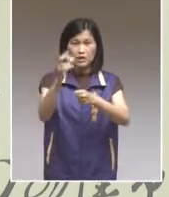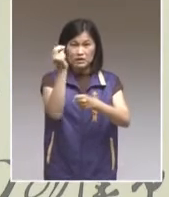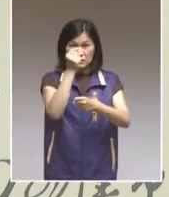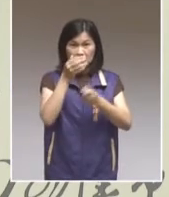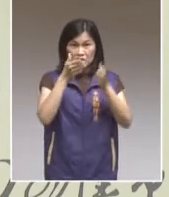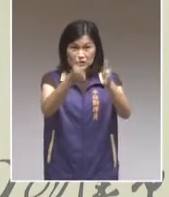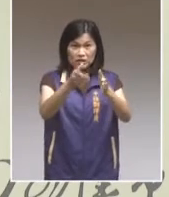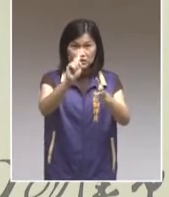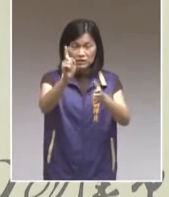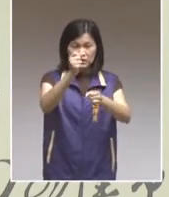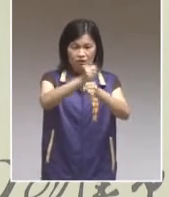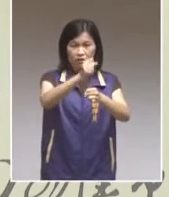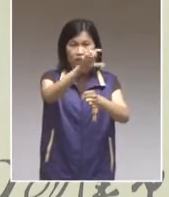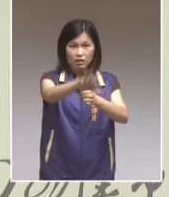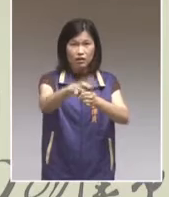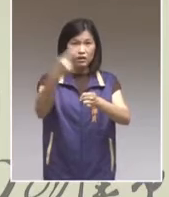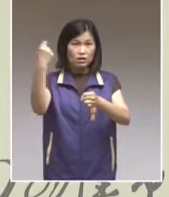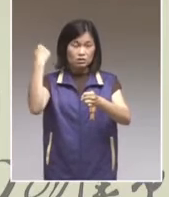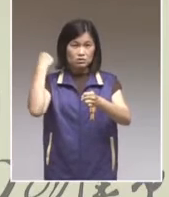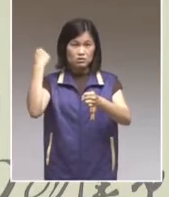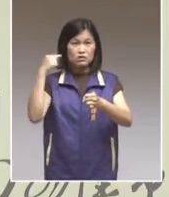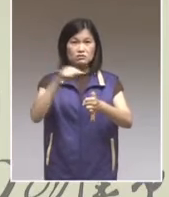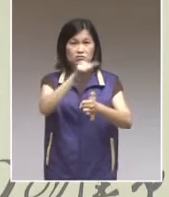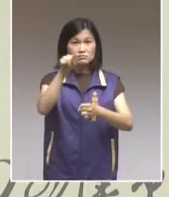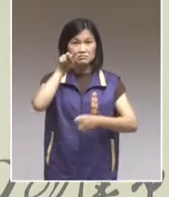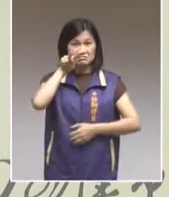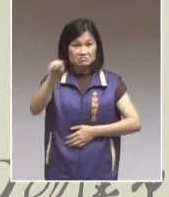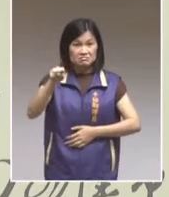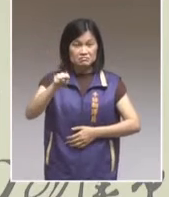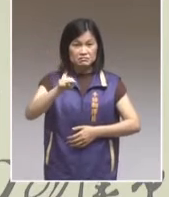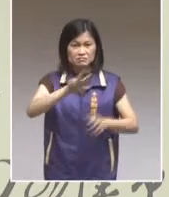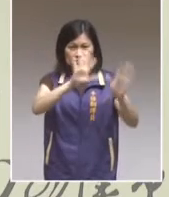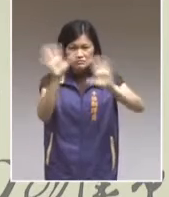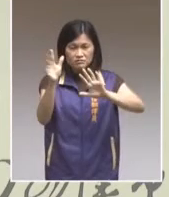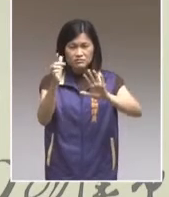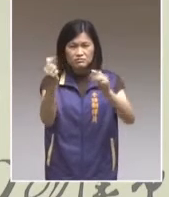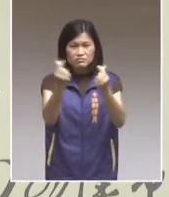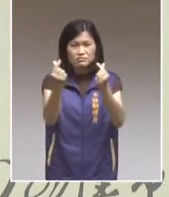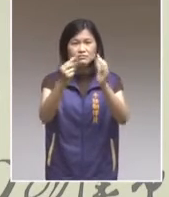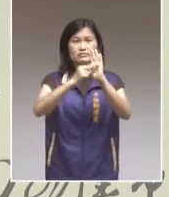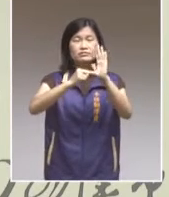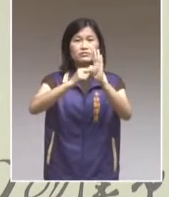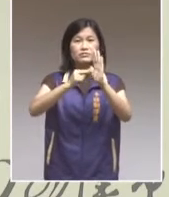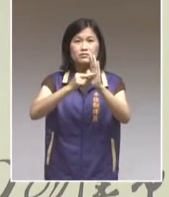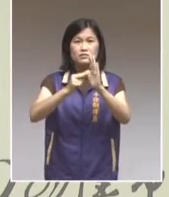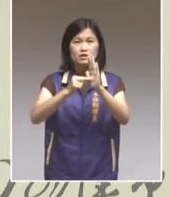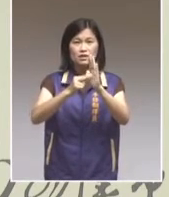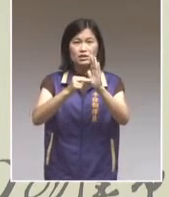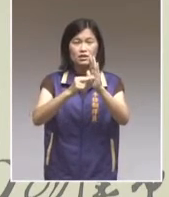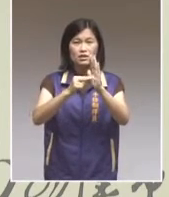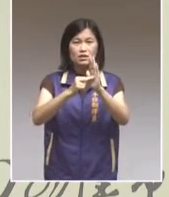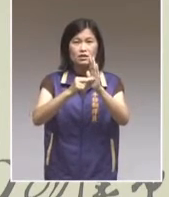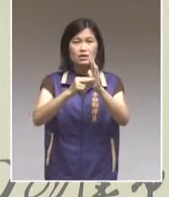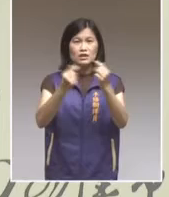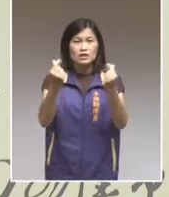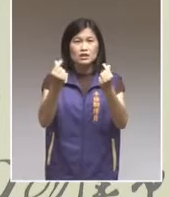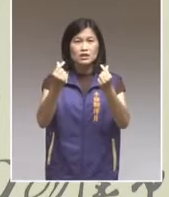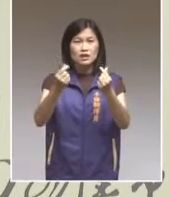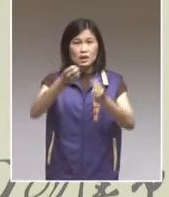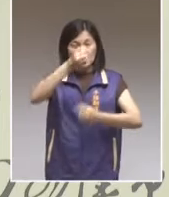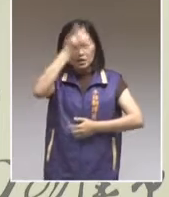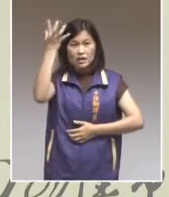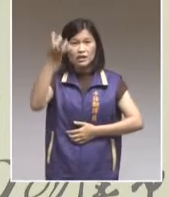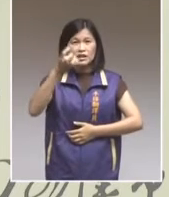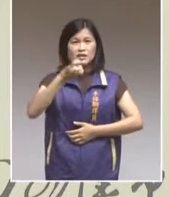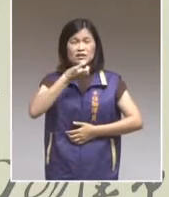这个大概是在昨天我们也看到一些现象，譬如说在青少年